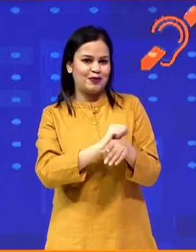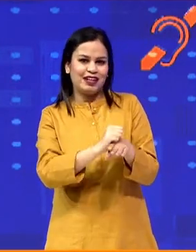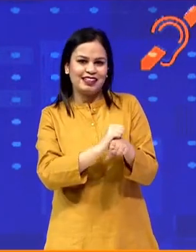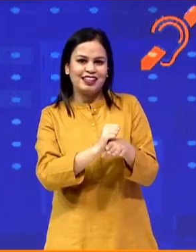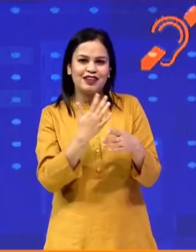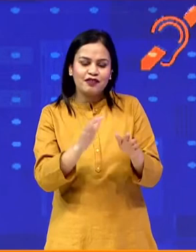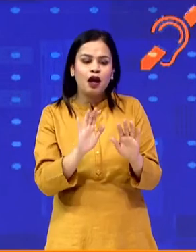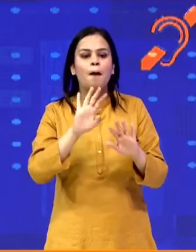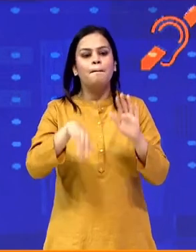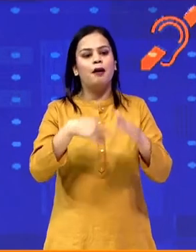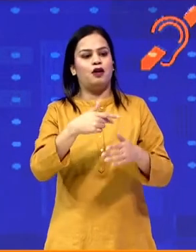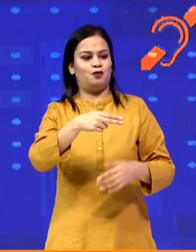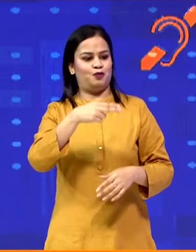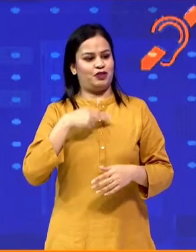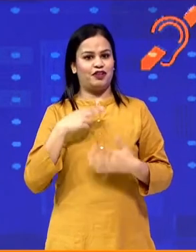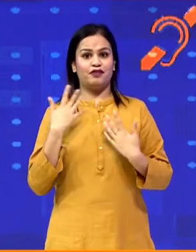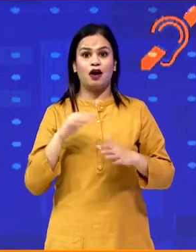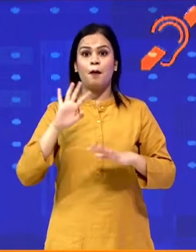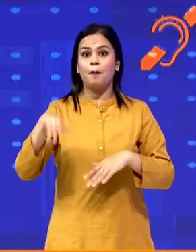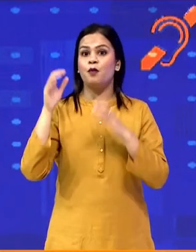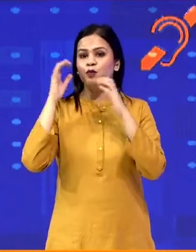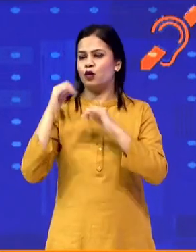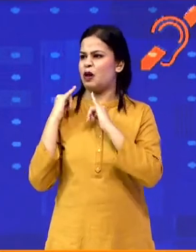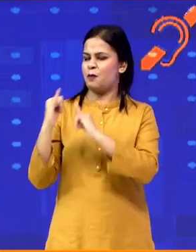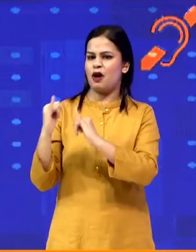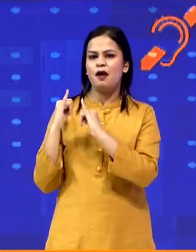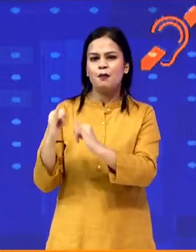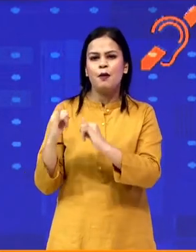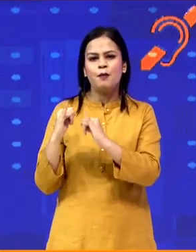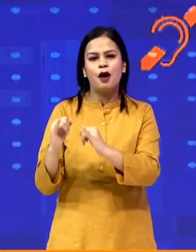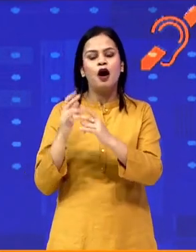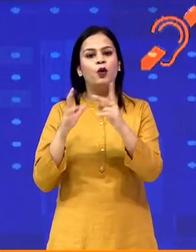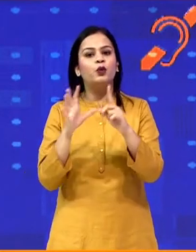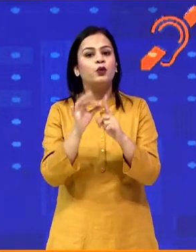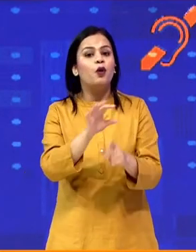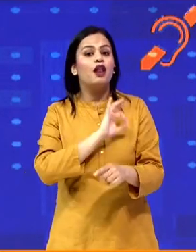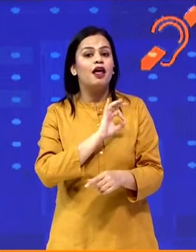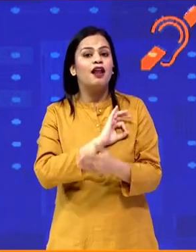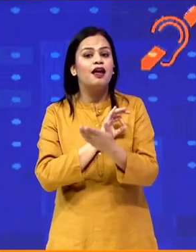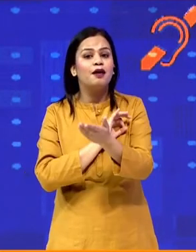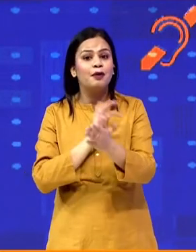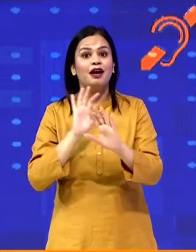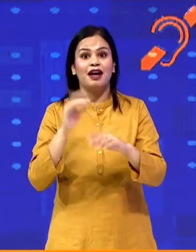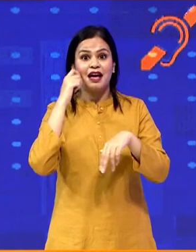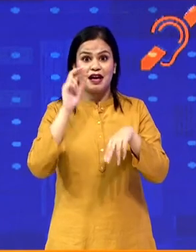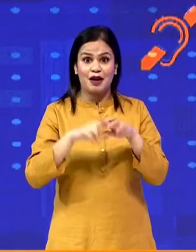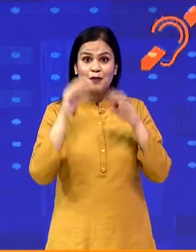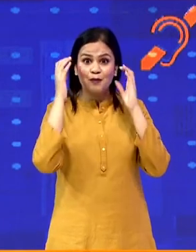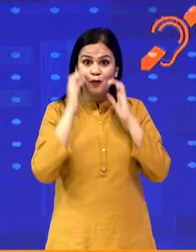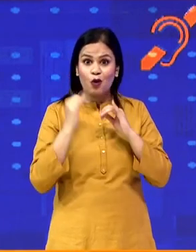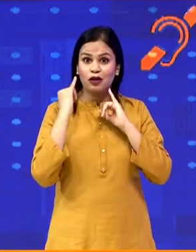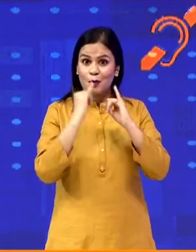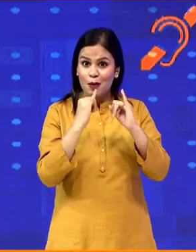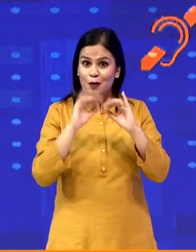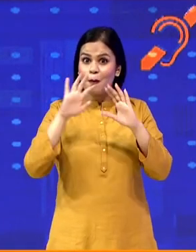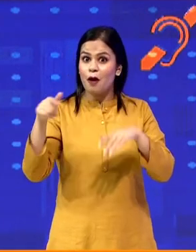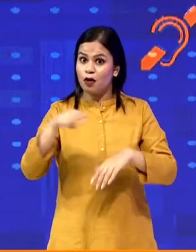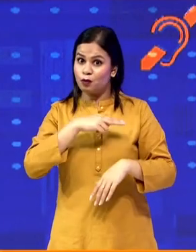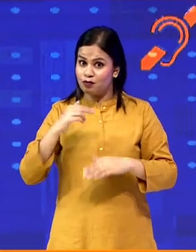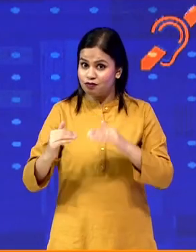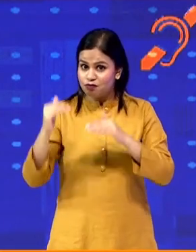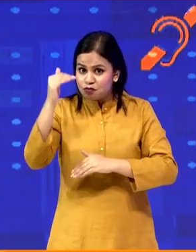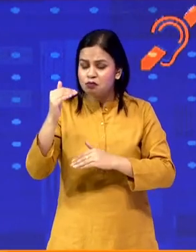और हमारा विरोध करो मोदी का विरोध करो हमारे विरुद्ध और मोदी से विरोध में पावर में ए जाता है तो गॉड